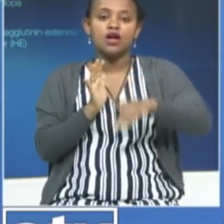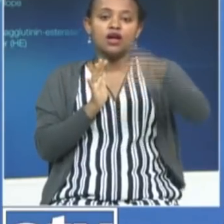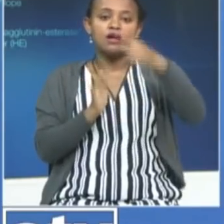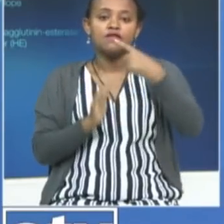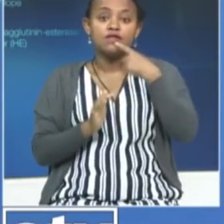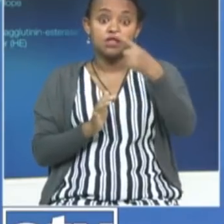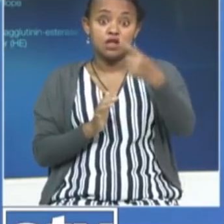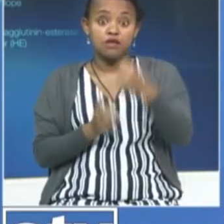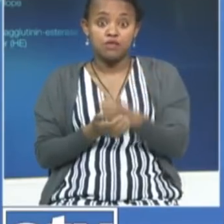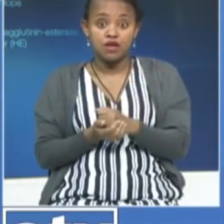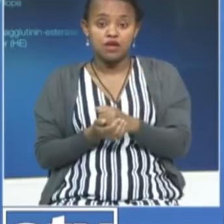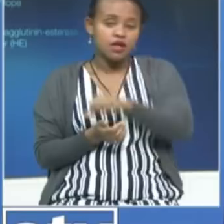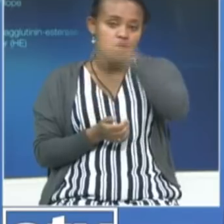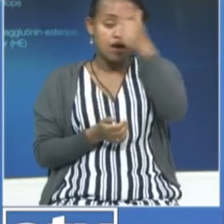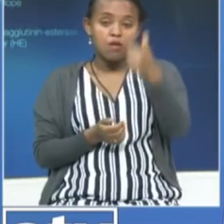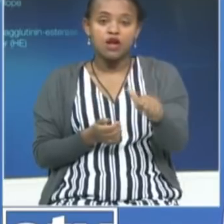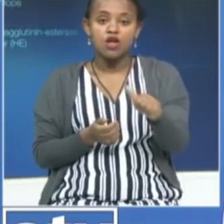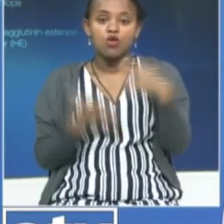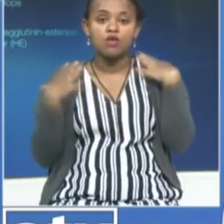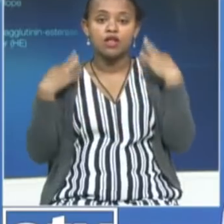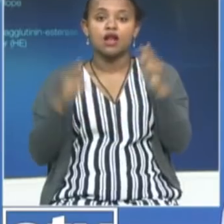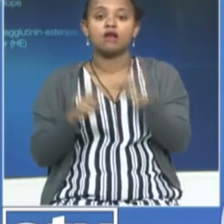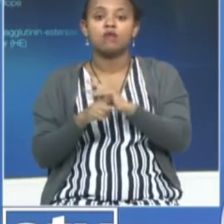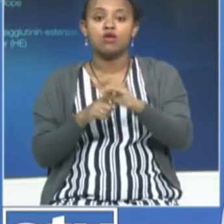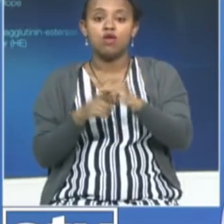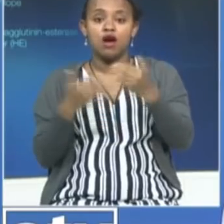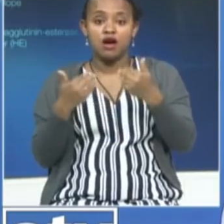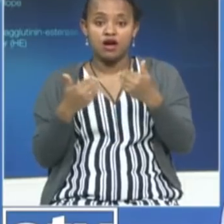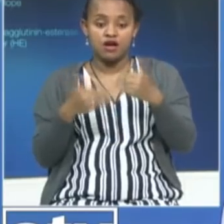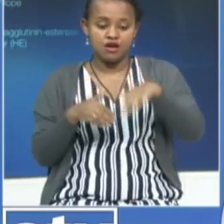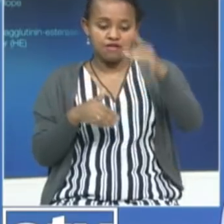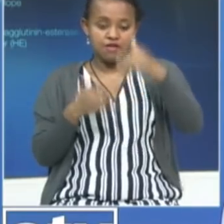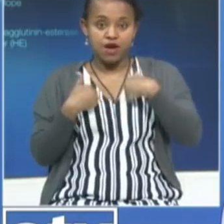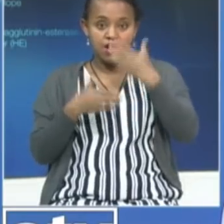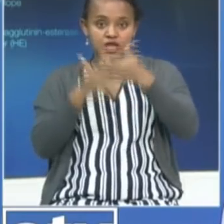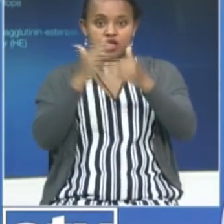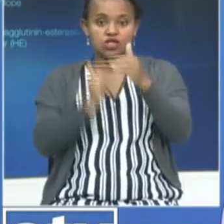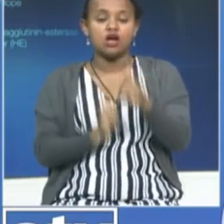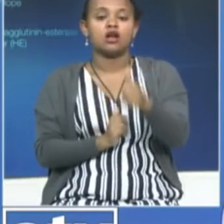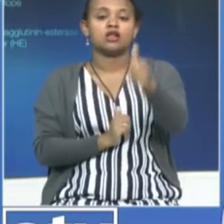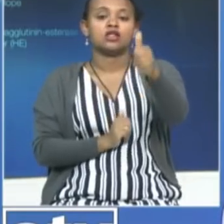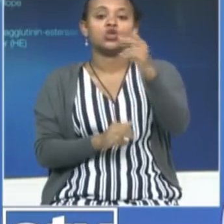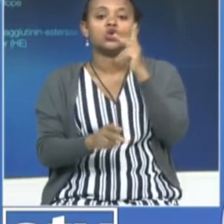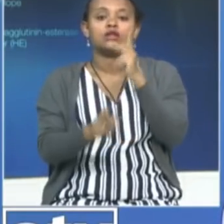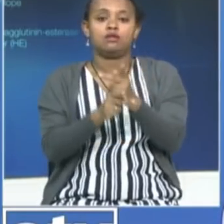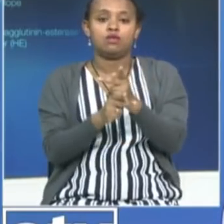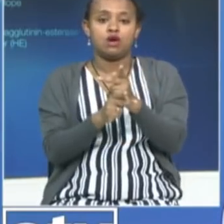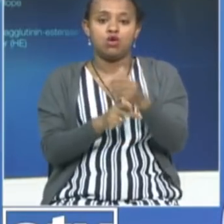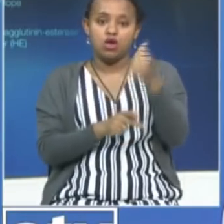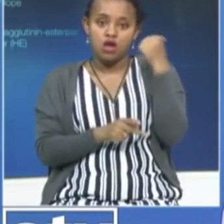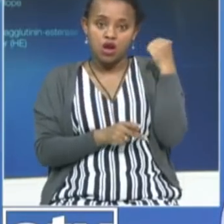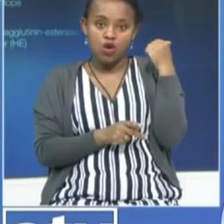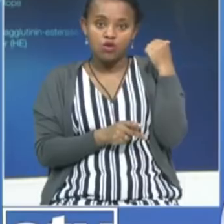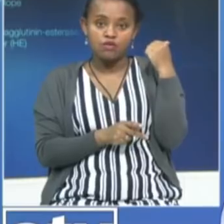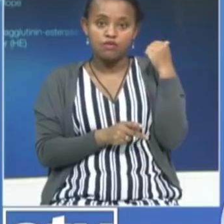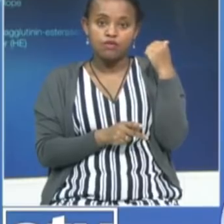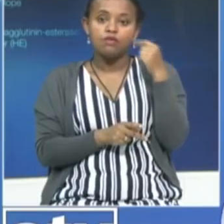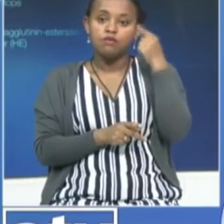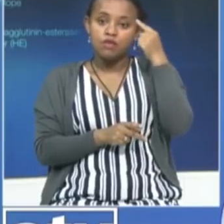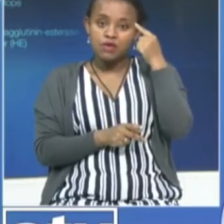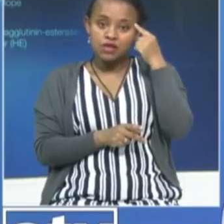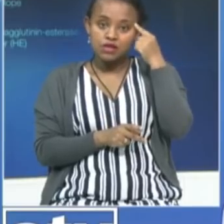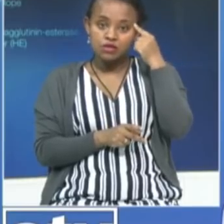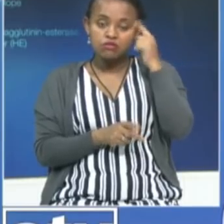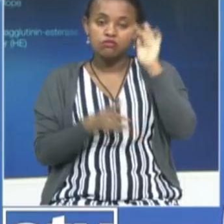ስለሚል ከማንኛውም ጤና ባለሙያ ከፍ ባለ ደረጃ ራሳቸውን ይጠብቃሉ። የሌላውንም ለሌላው